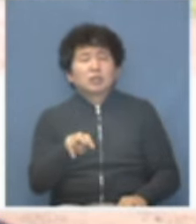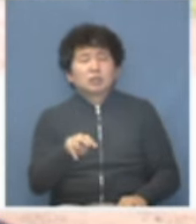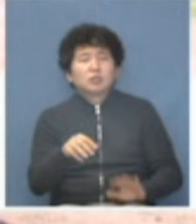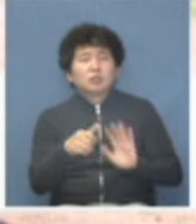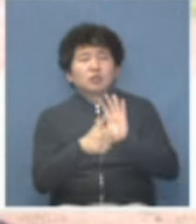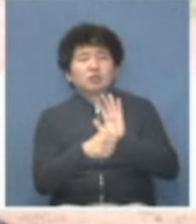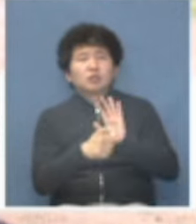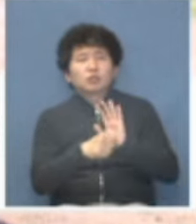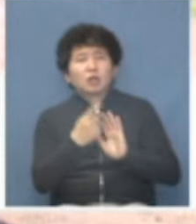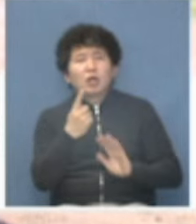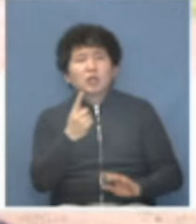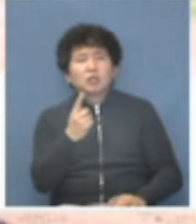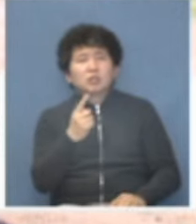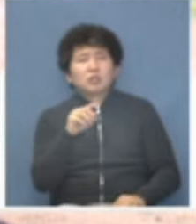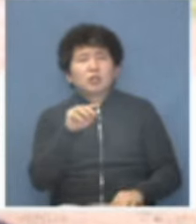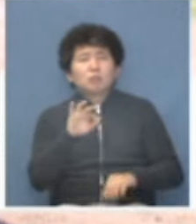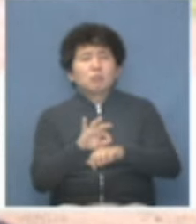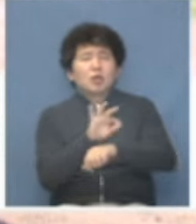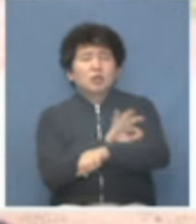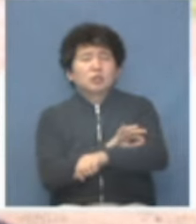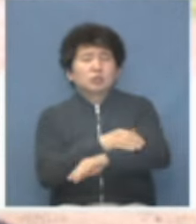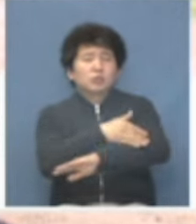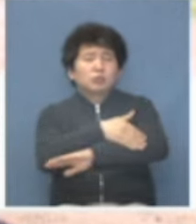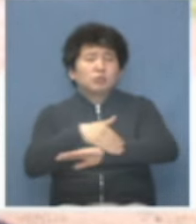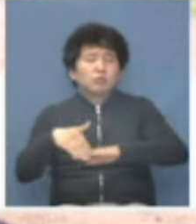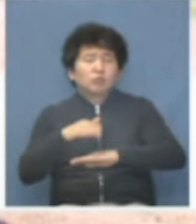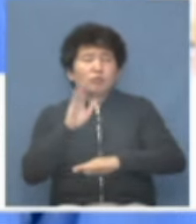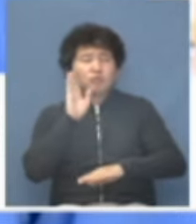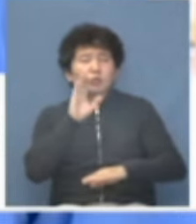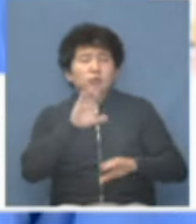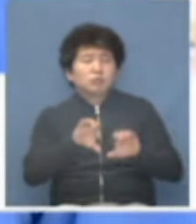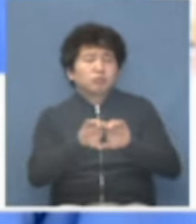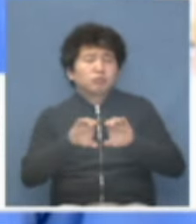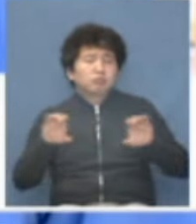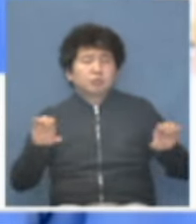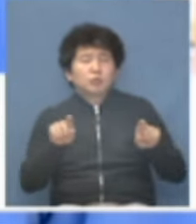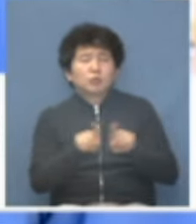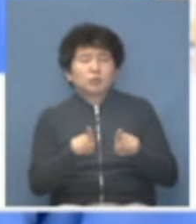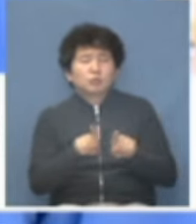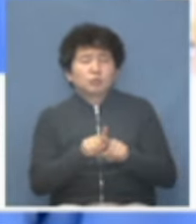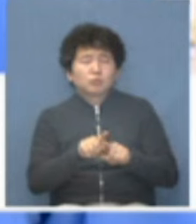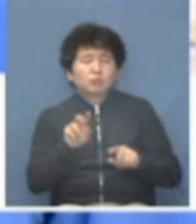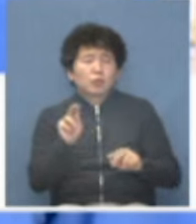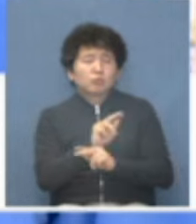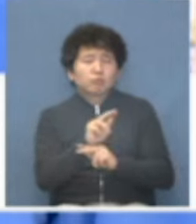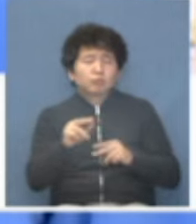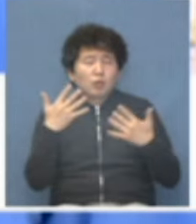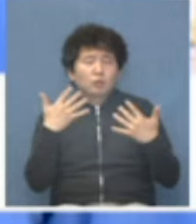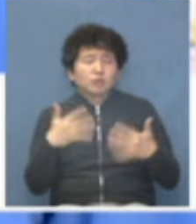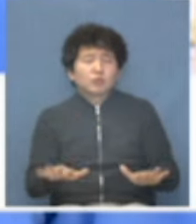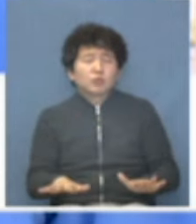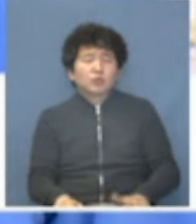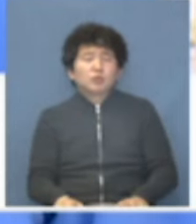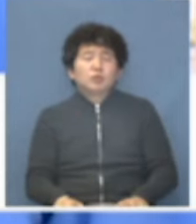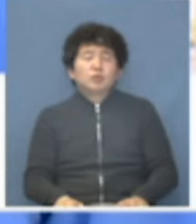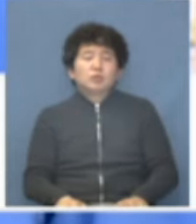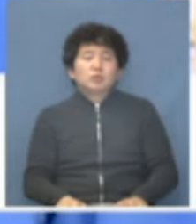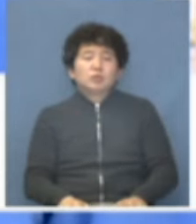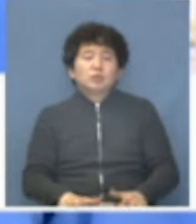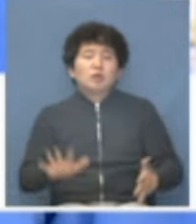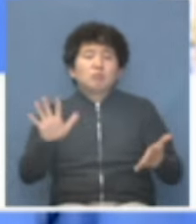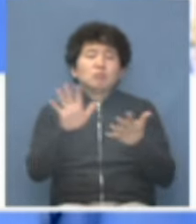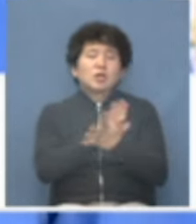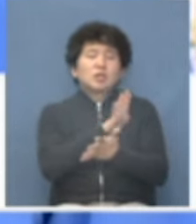Раньше в селе не было асфальтированных дорог. Воду тоже провели. Работы проведены еще 2 года назад. Сейчас воду подводят к домам.